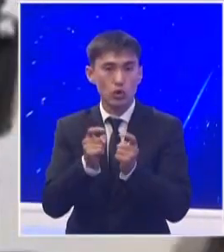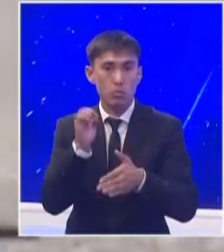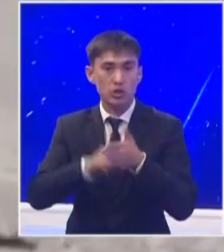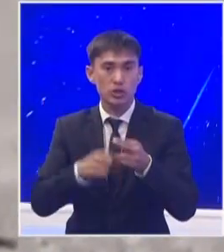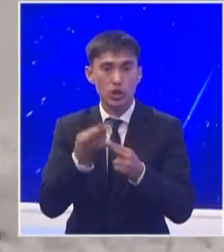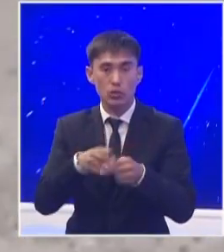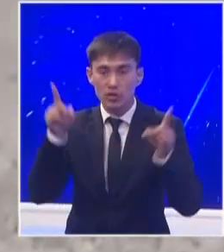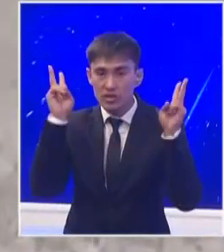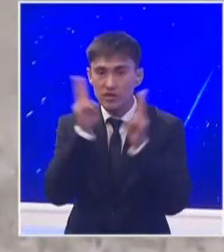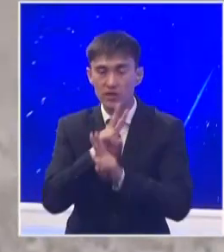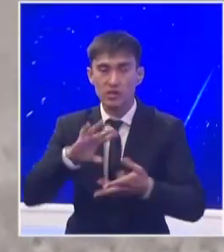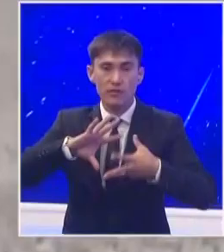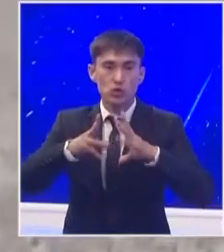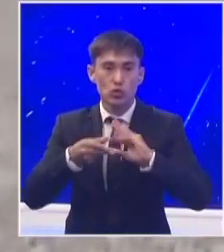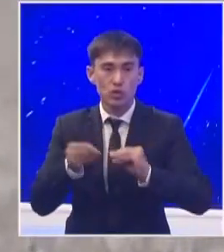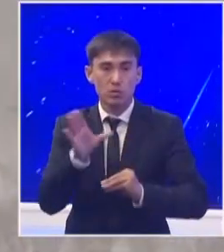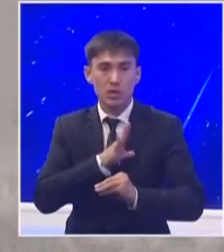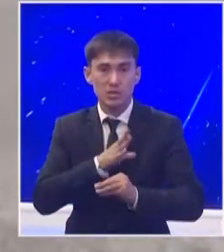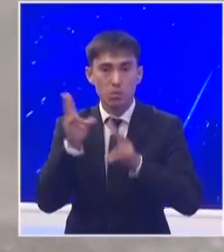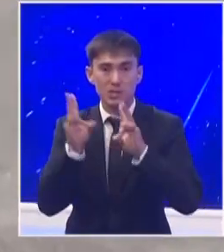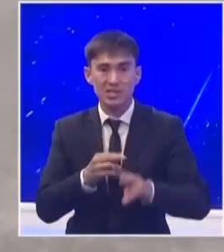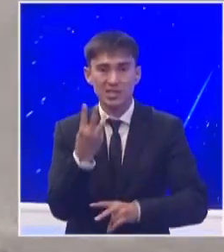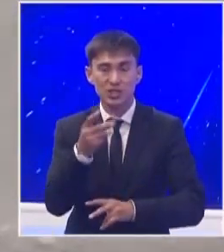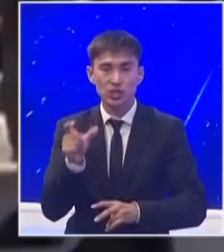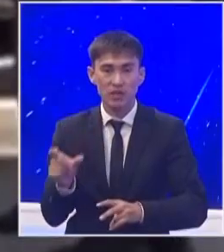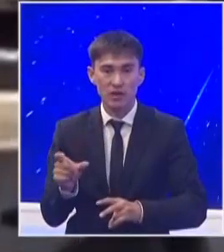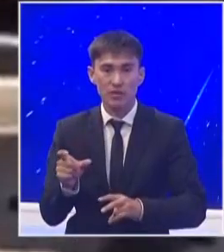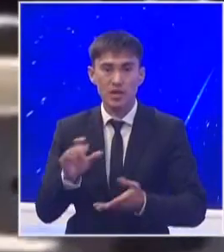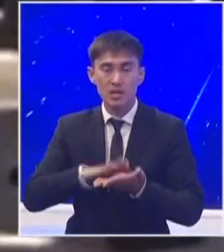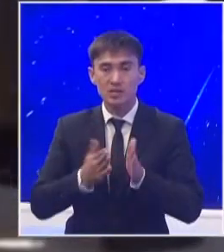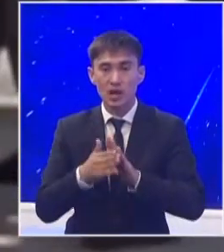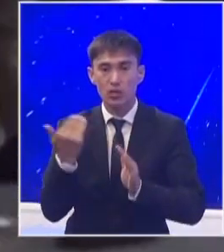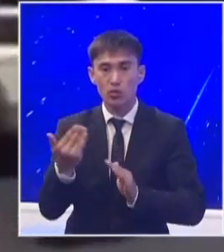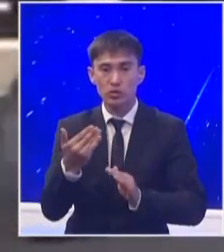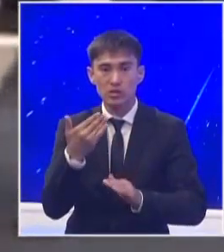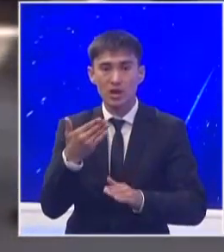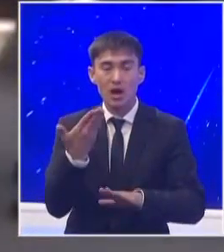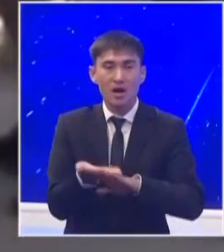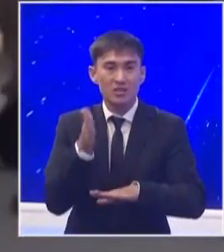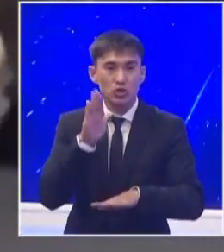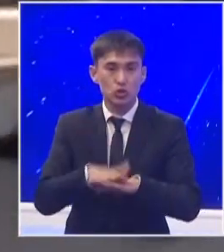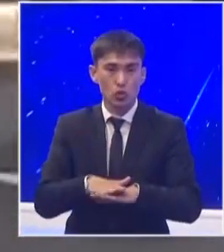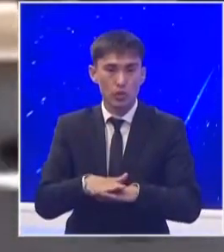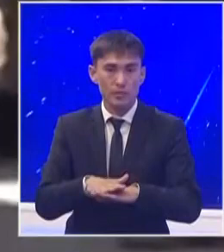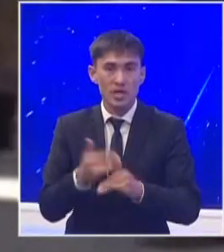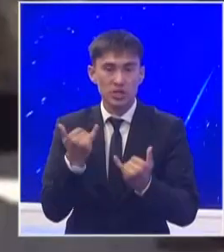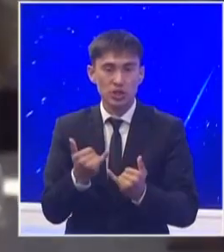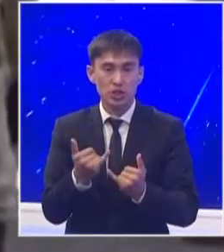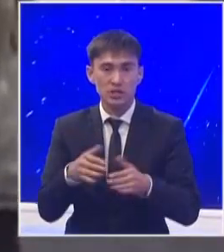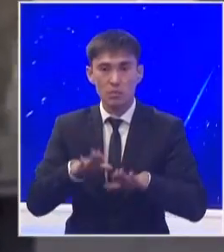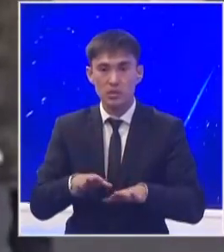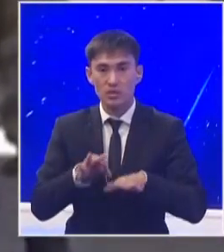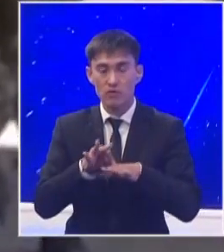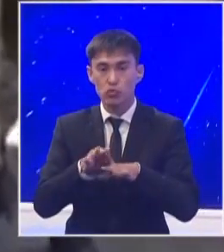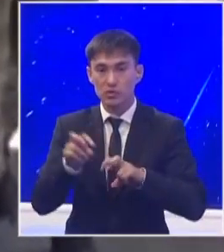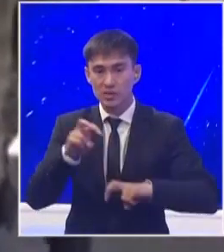которой неизвестна. В результате происшествия пострадало 3 человека. Состояние одного из них оценивается как тяжелое. Сейчас на